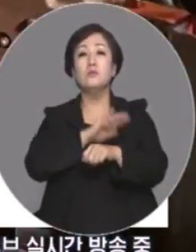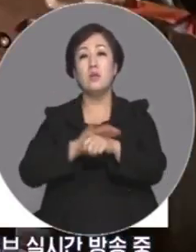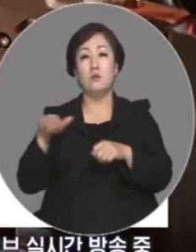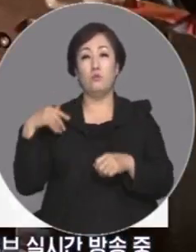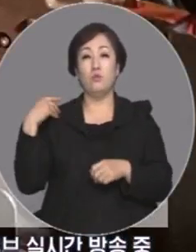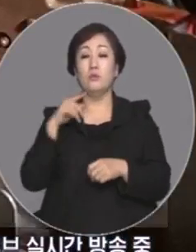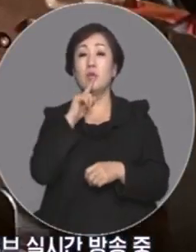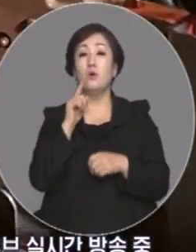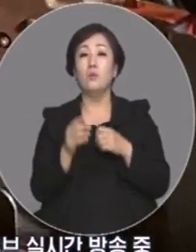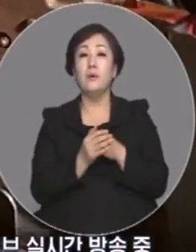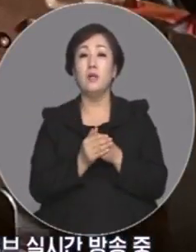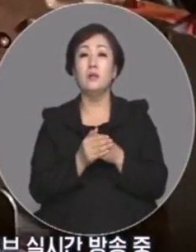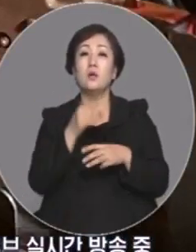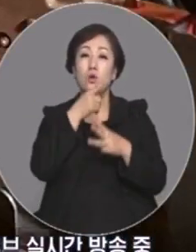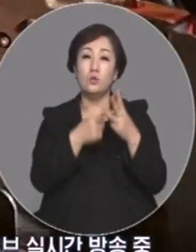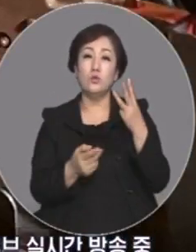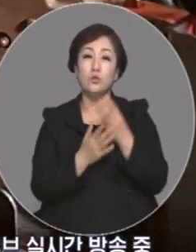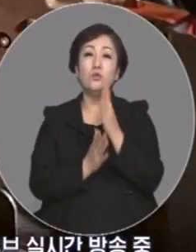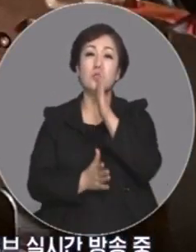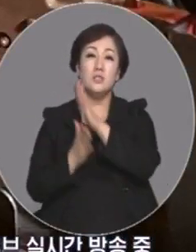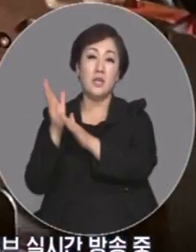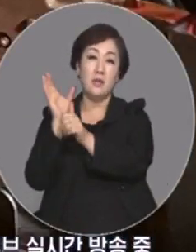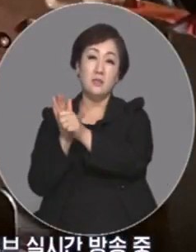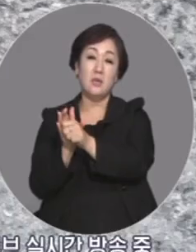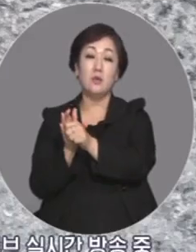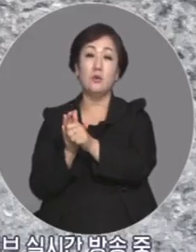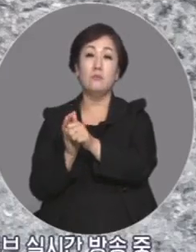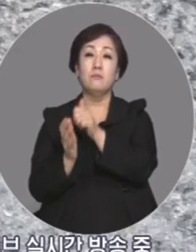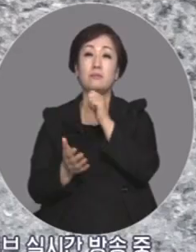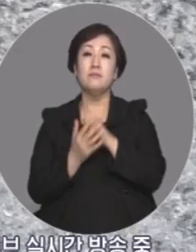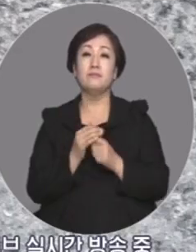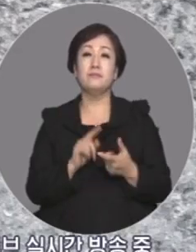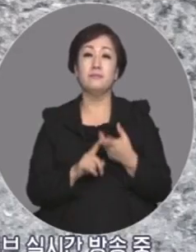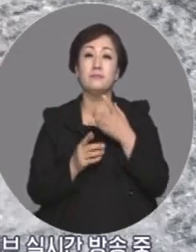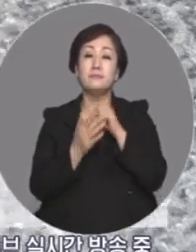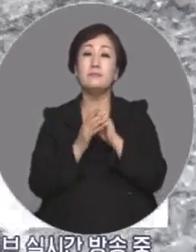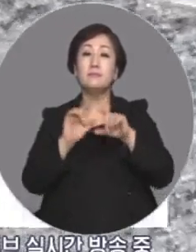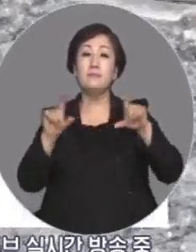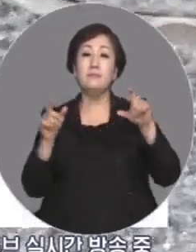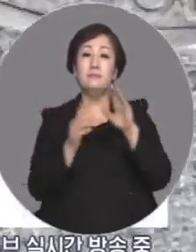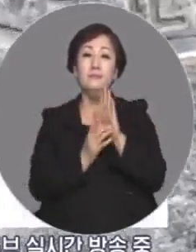모른다. 울주군은 울산시로 책임을 떠넘기고